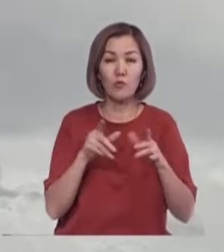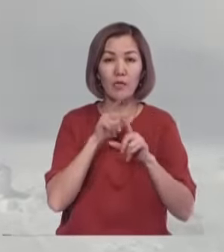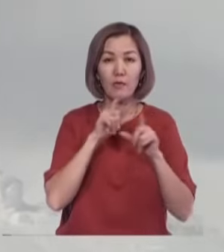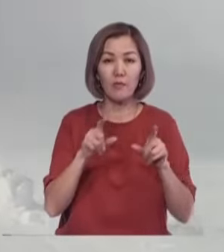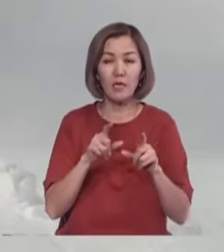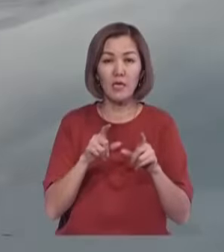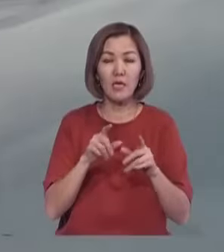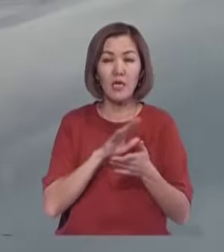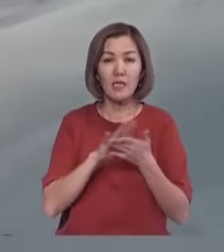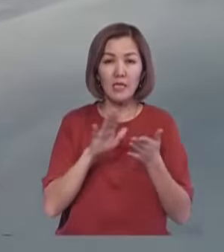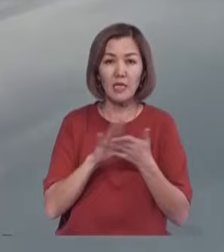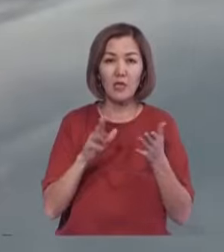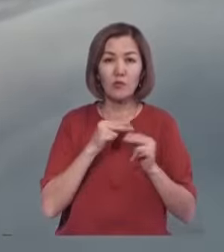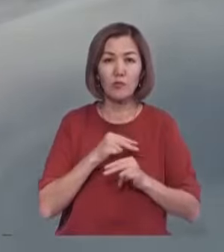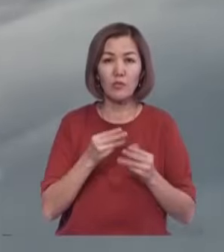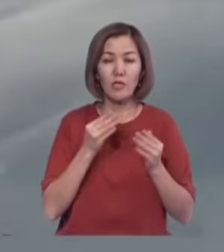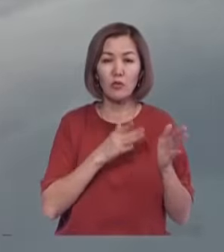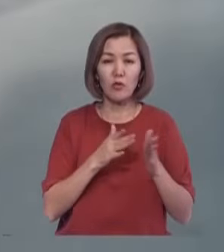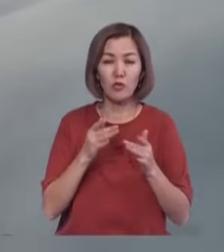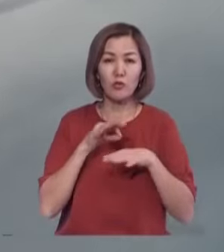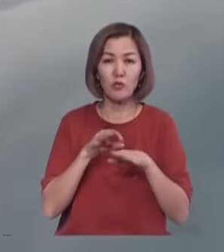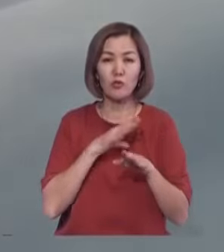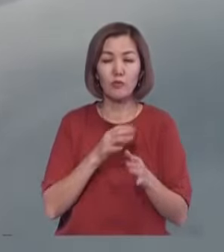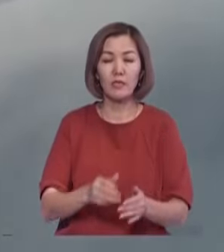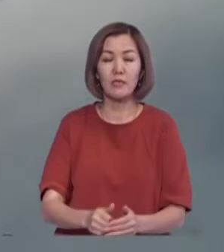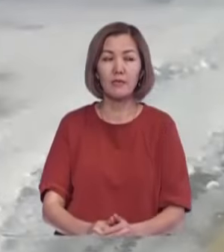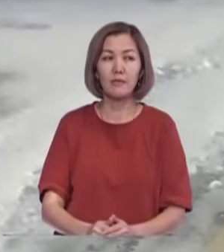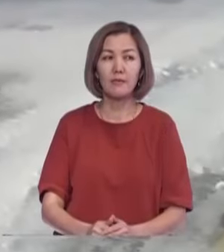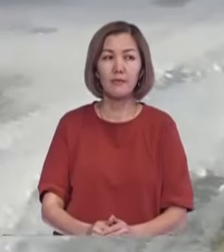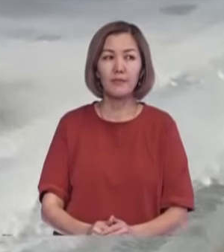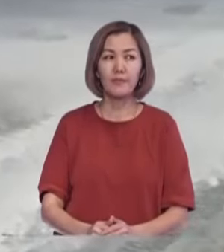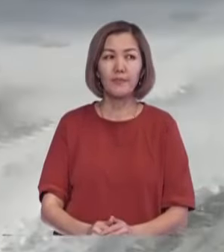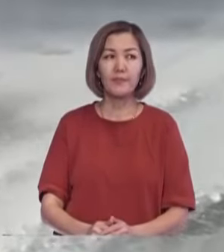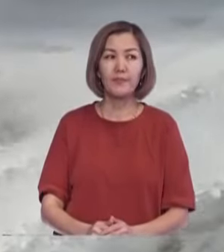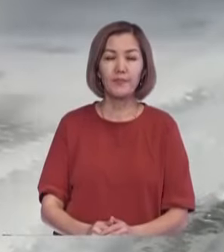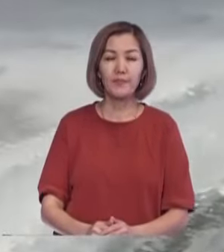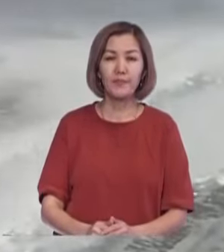мамандары жолды қардан тазалау жұмыстарын тұрақты түрде жүргізіп жатыр.